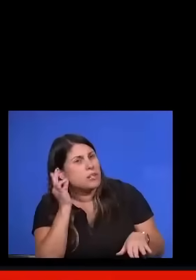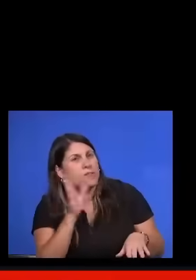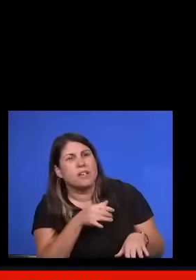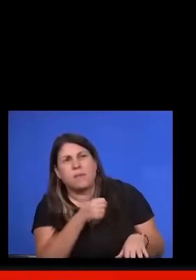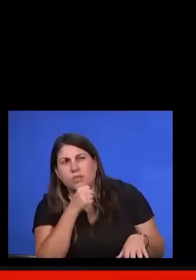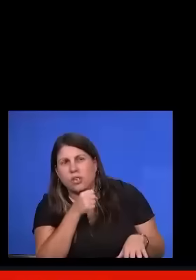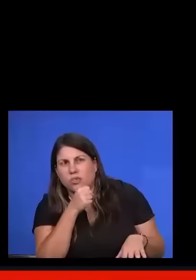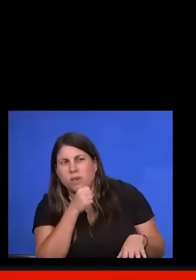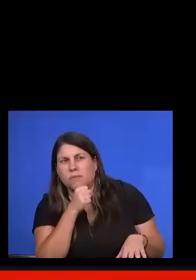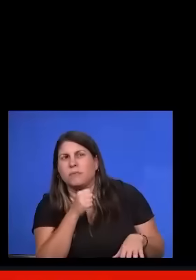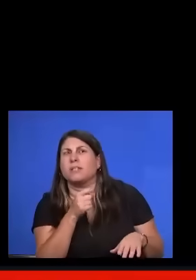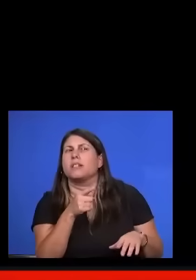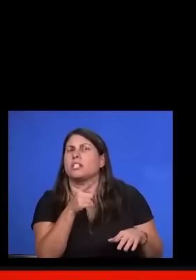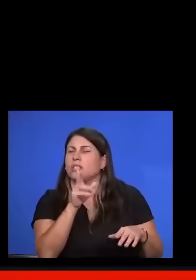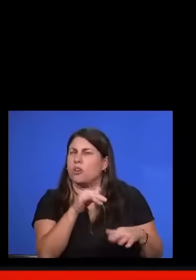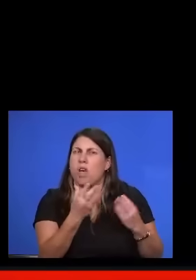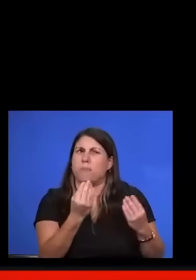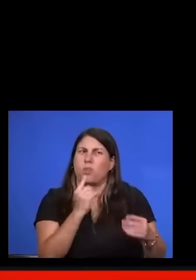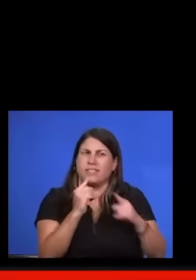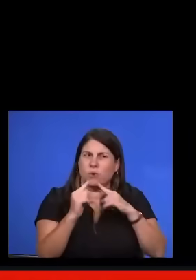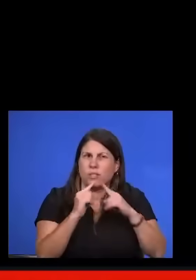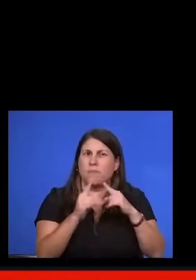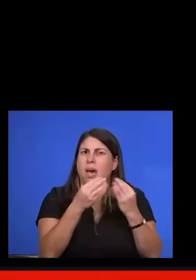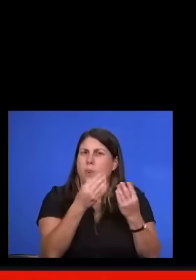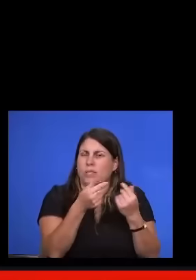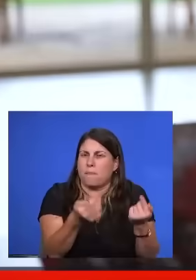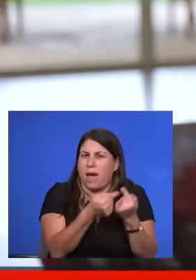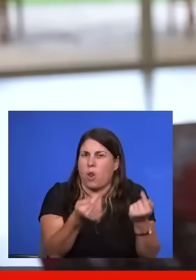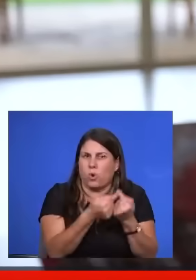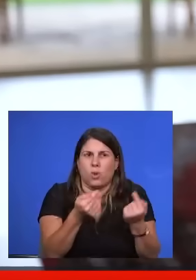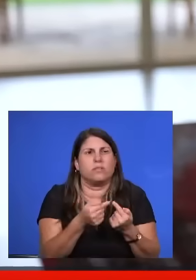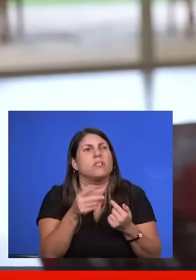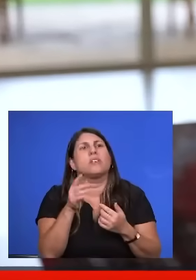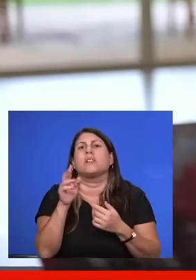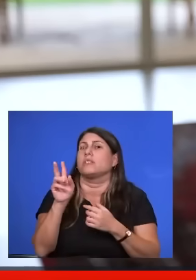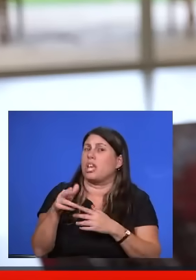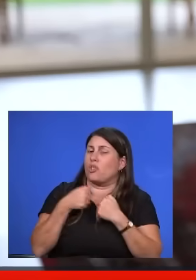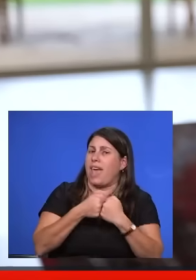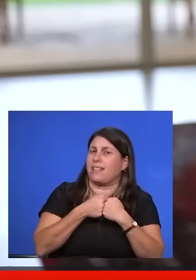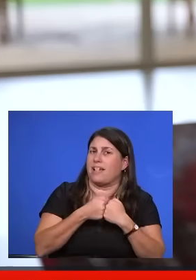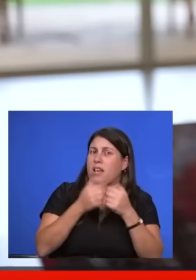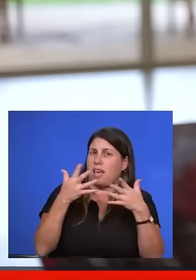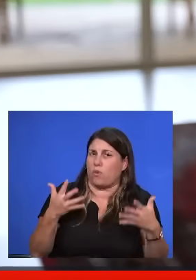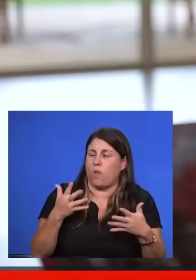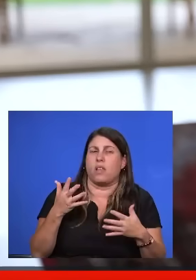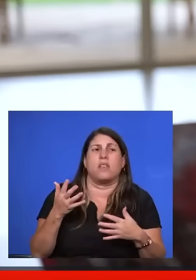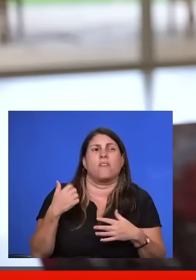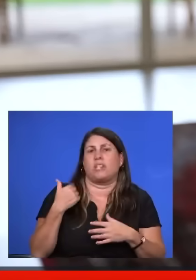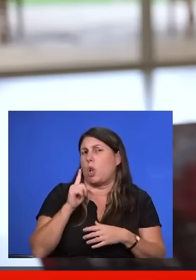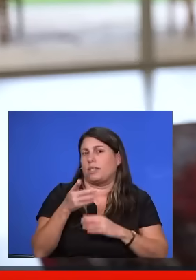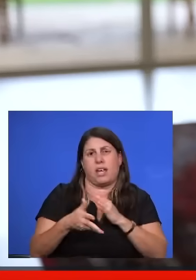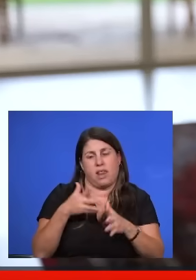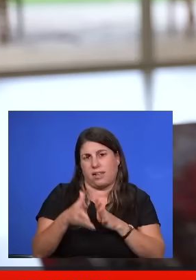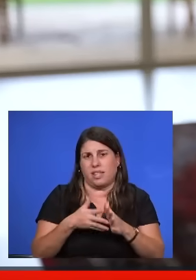יש לא מעט דיונים ומחלוקות. יש כאן אתגר אדיר, ואני רוצה להגיד לך שהמצווה